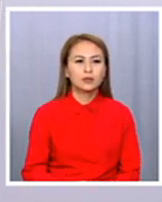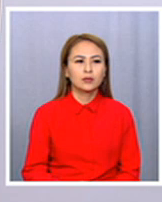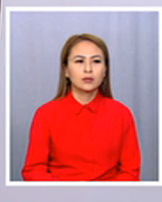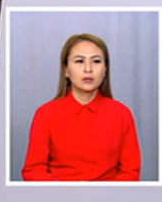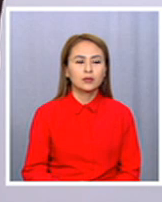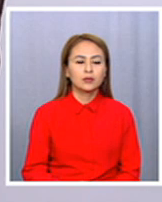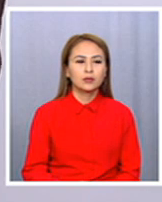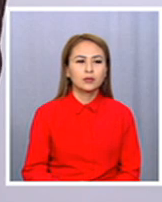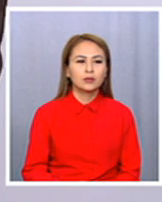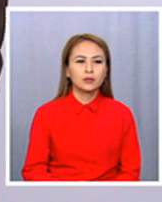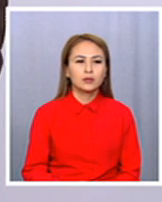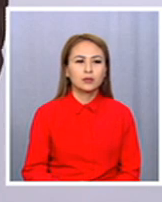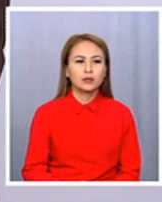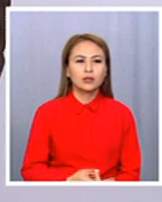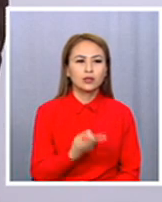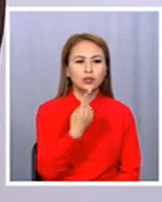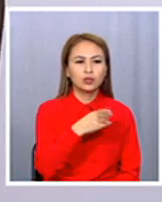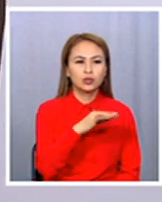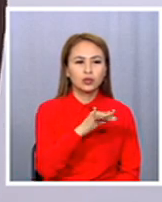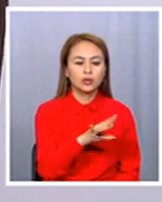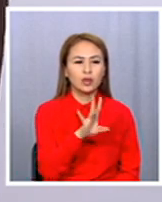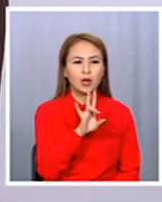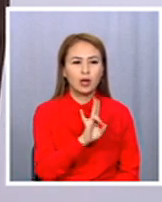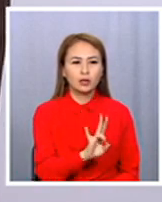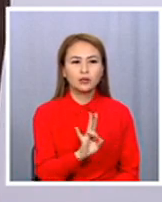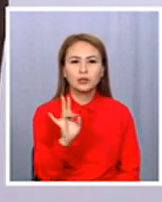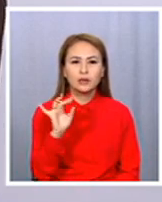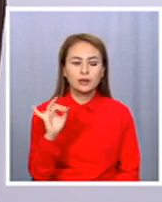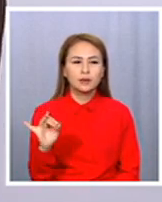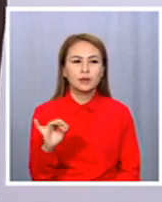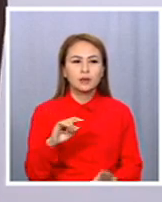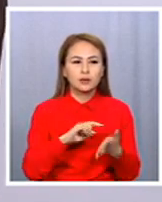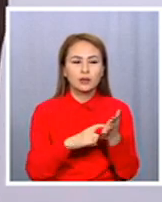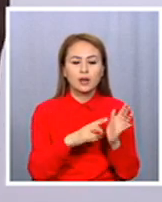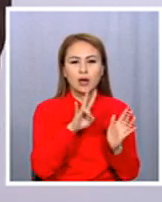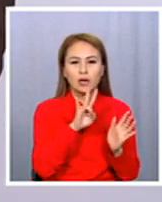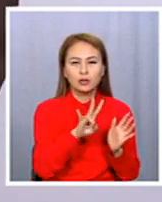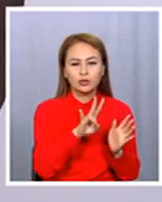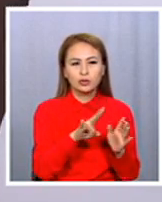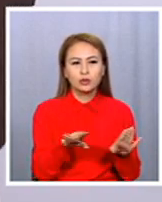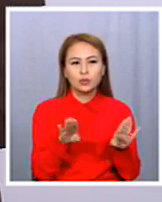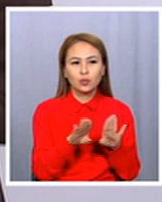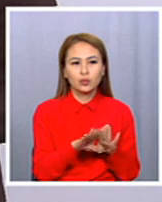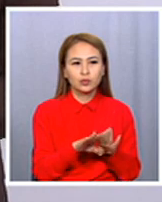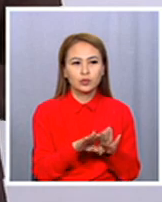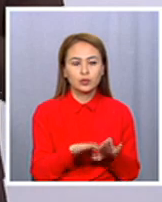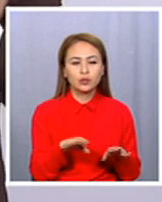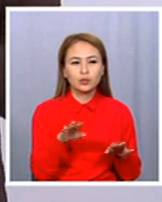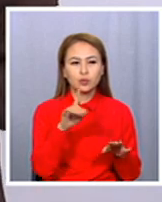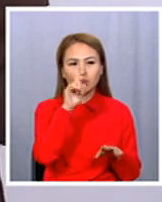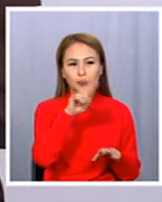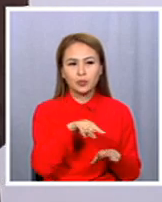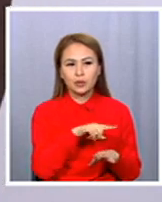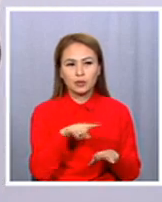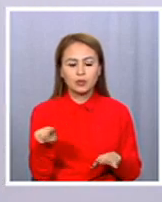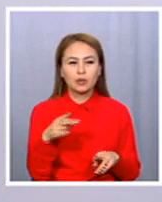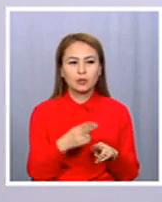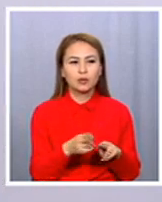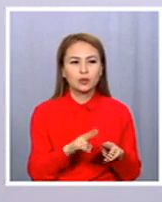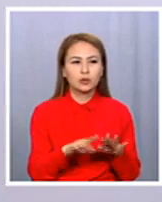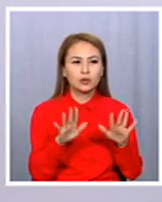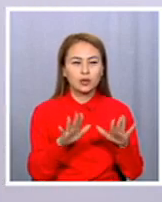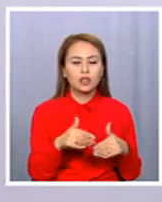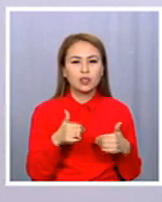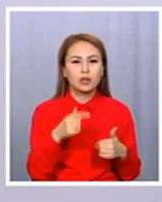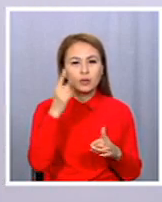сол сияқты G, H, I бұрышындағы H нүктесі осы бұрыштың төбесі. Енді бұл жерде балалар жақсырақ түсіну